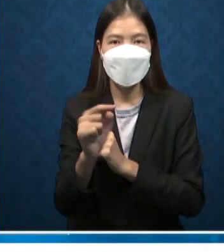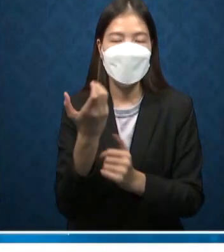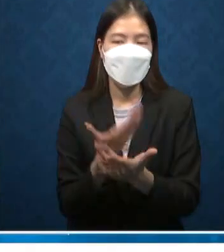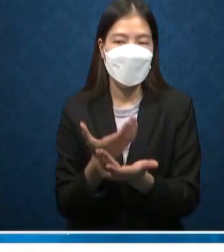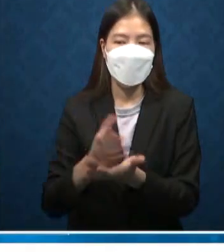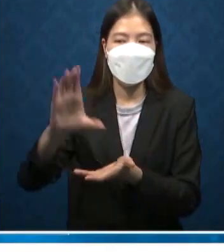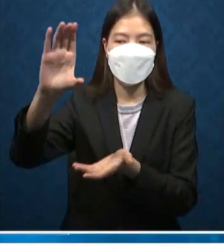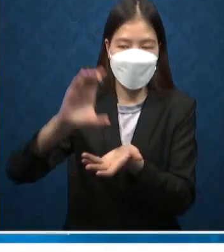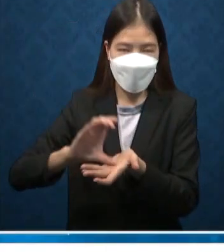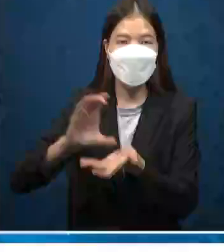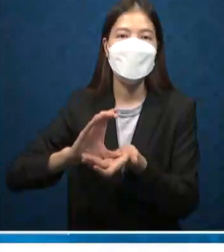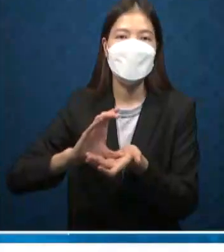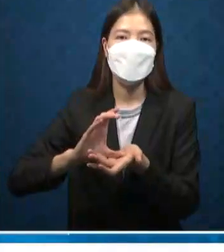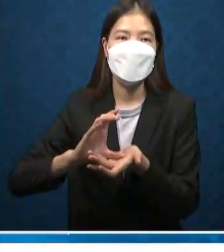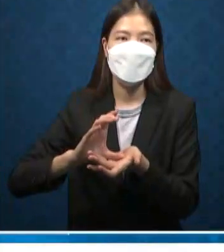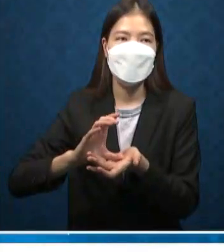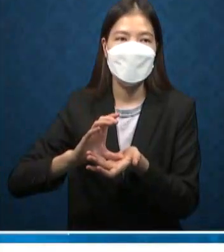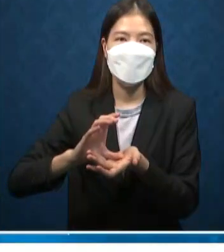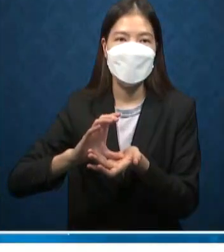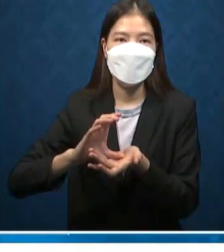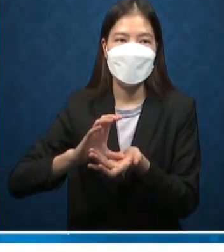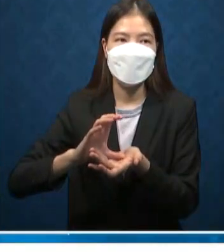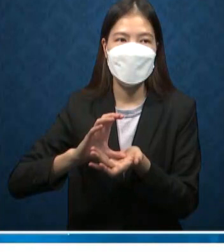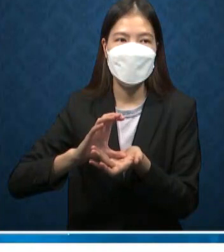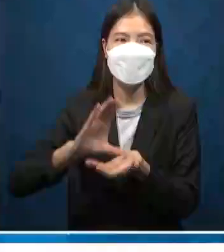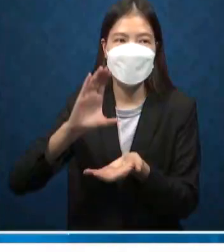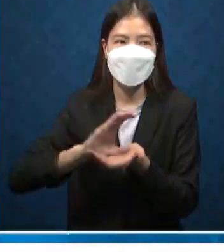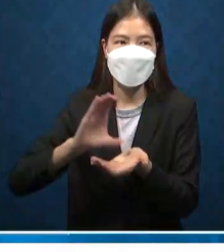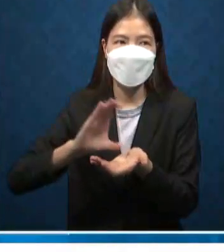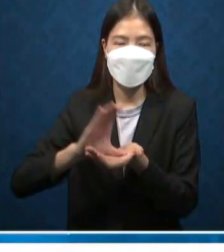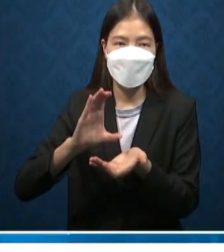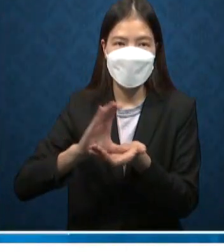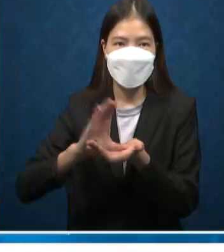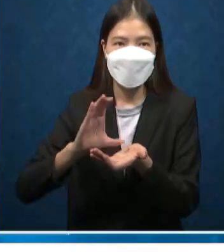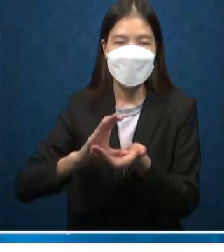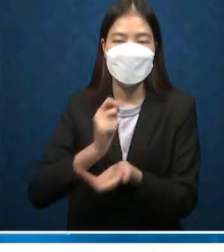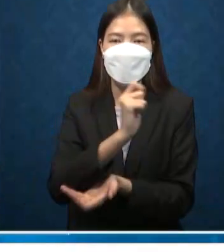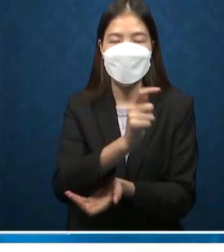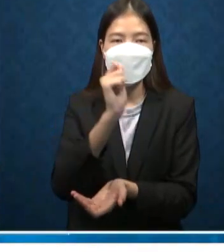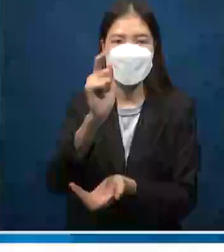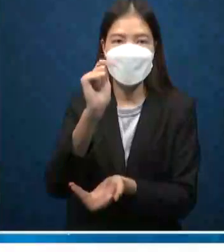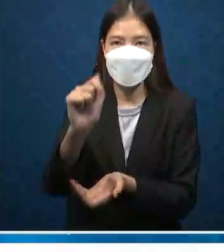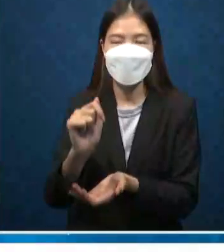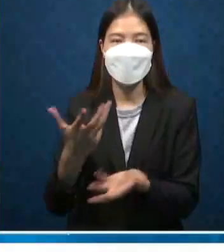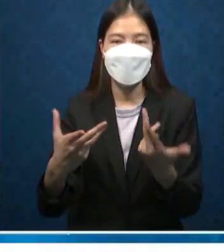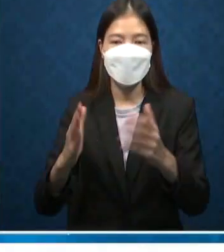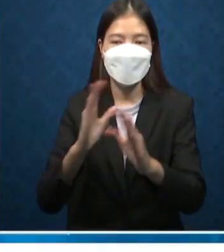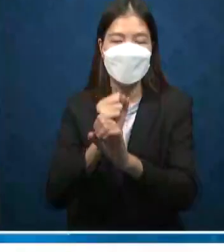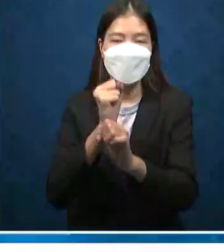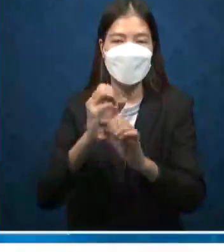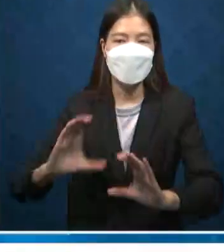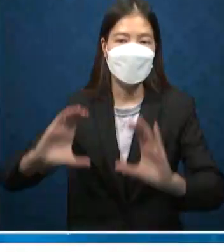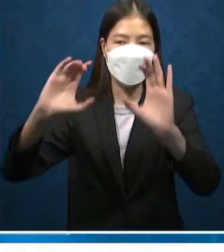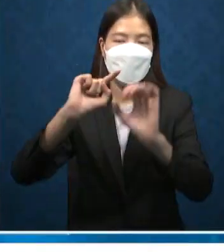ทุนบำเหน็จบำนาญอันนี้ก็คงฝากให้สัมมานแล้วก็ทางกรมธนารหารือร่วม